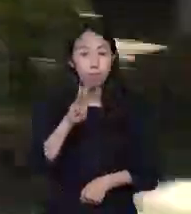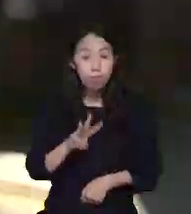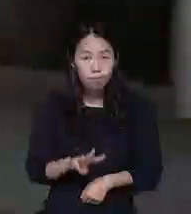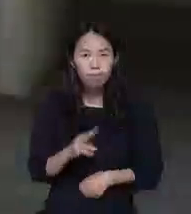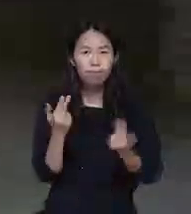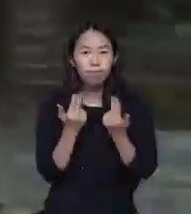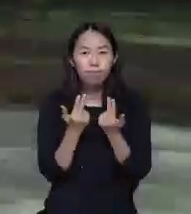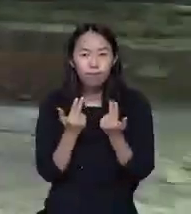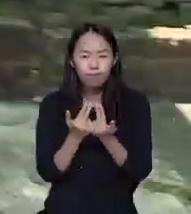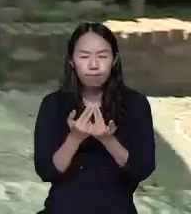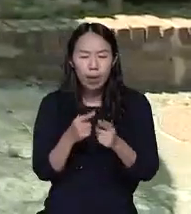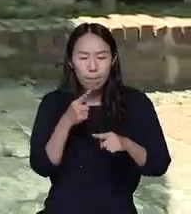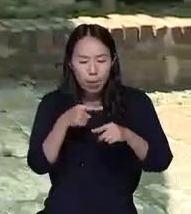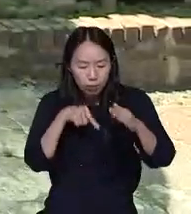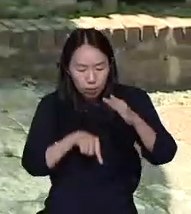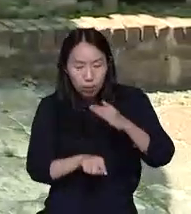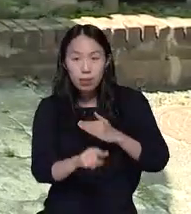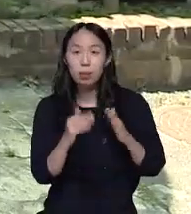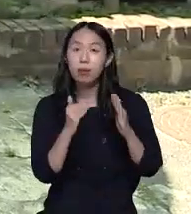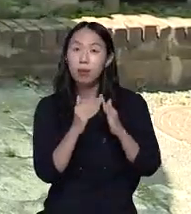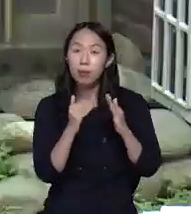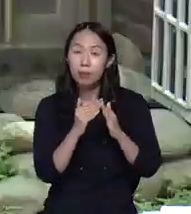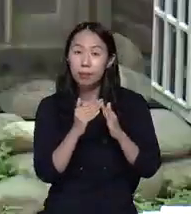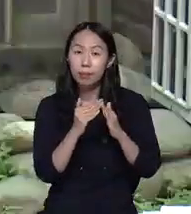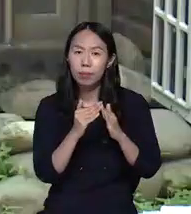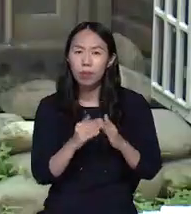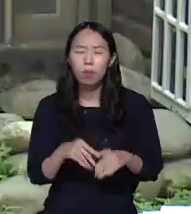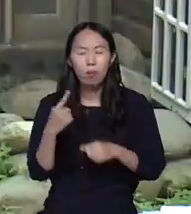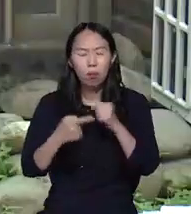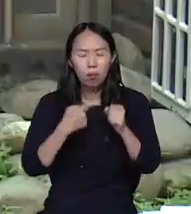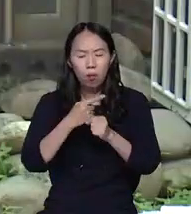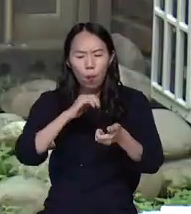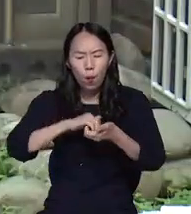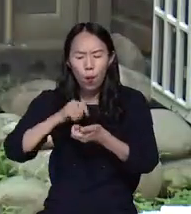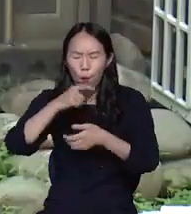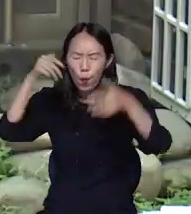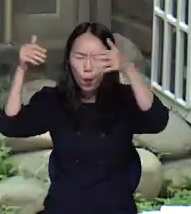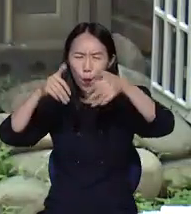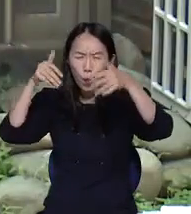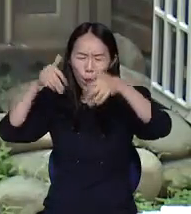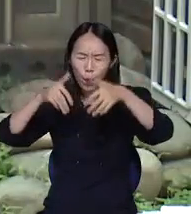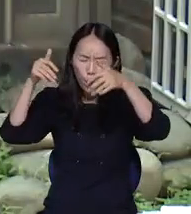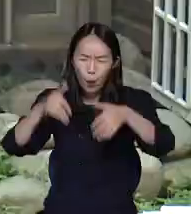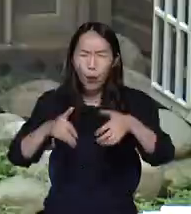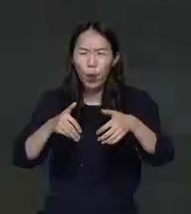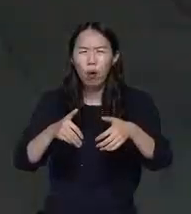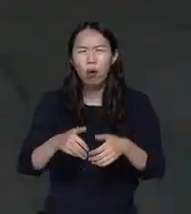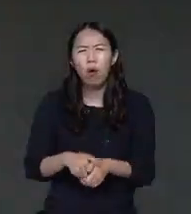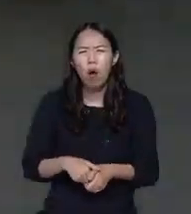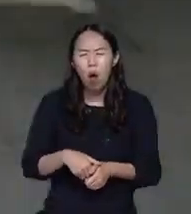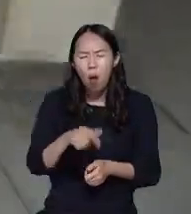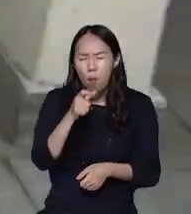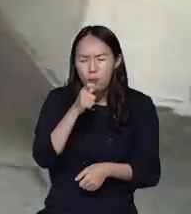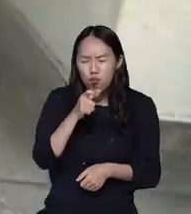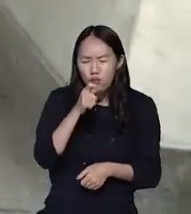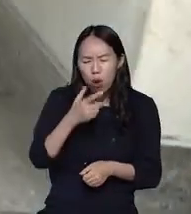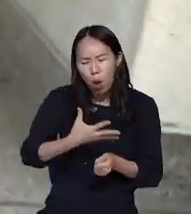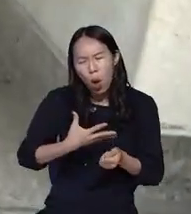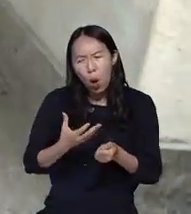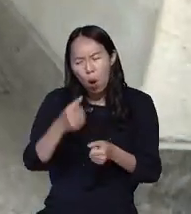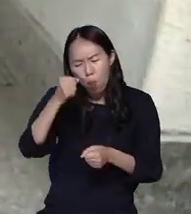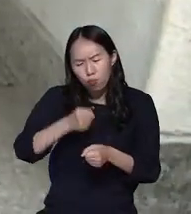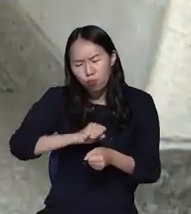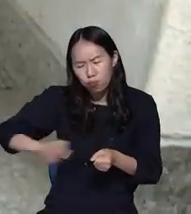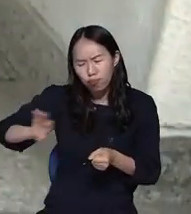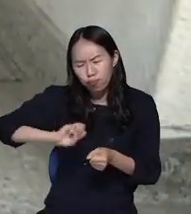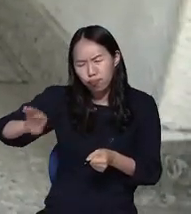광주광역시 북구의 한 반지하 주택입니다. 해마다 장마철이면 빗물이 들이쳐 배수펌프로 물을 빼내는 일이